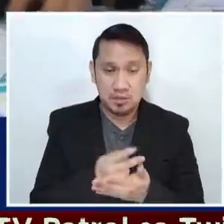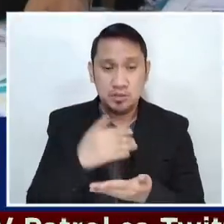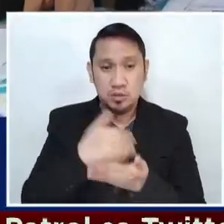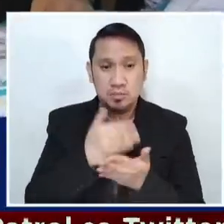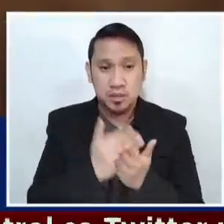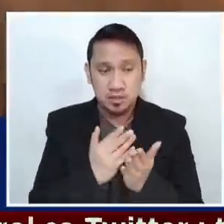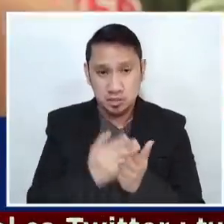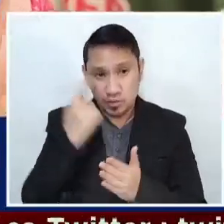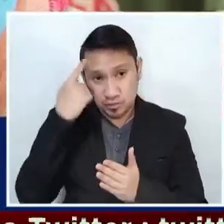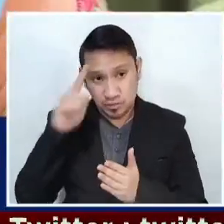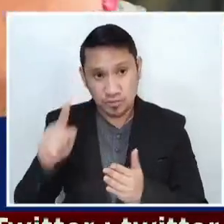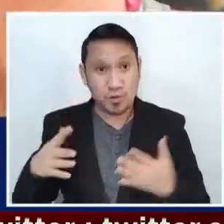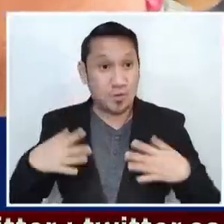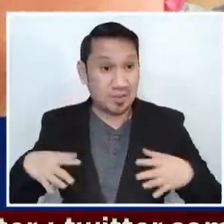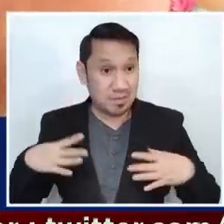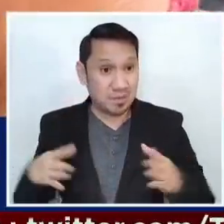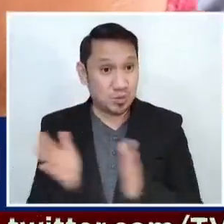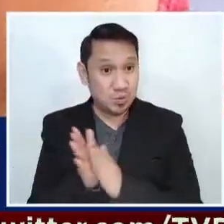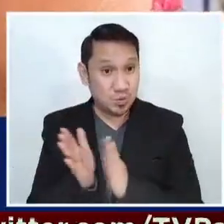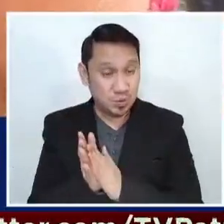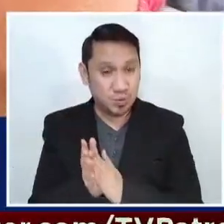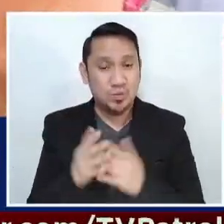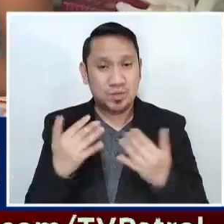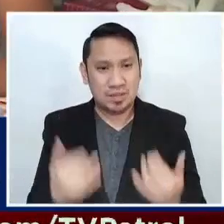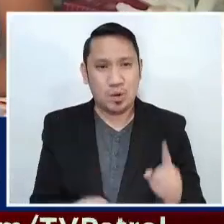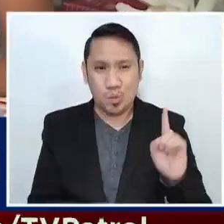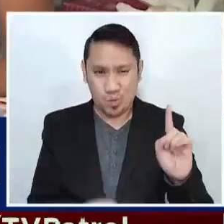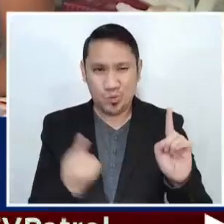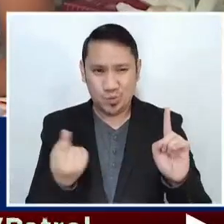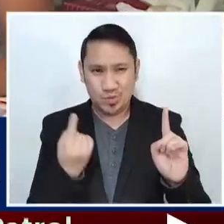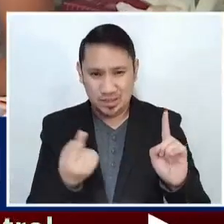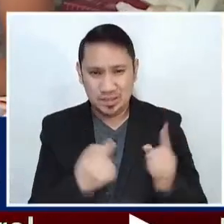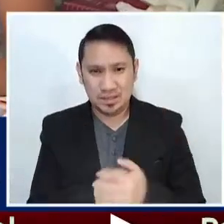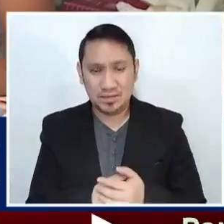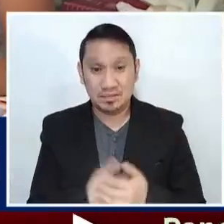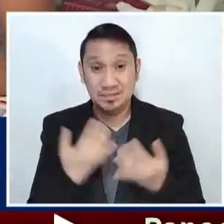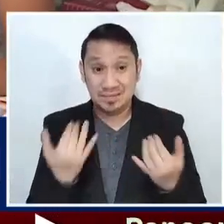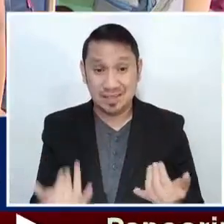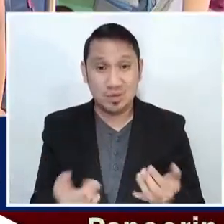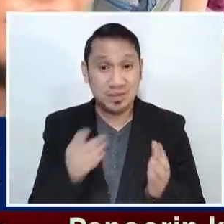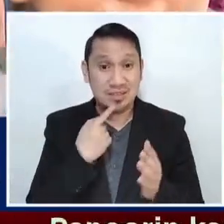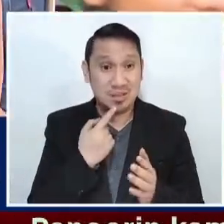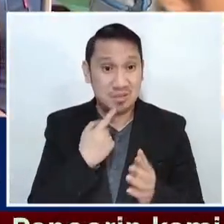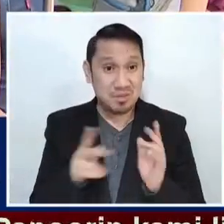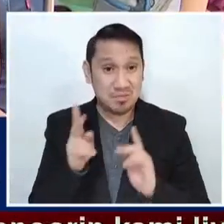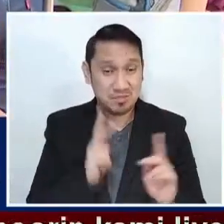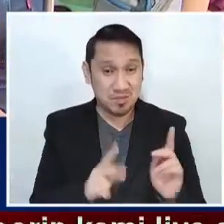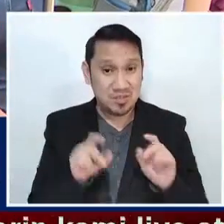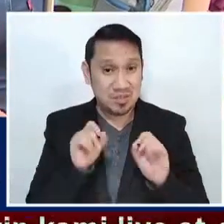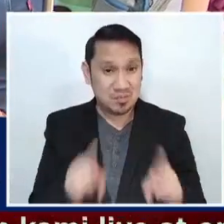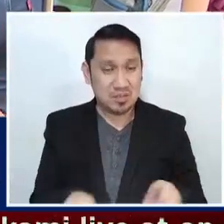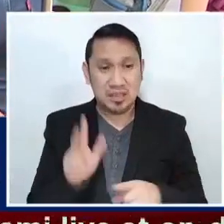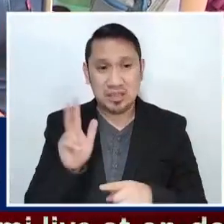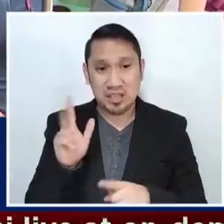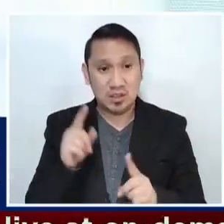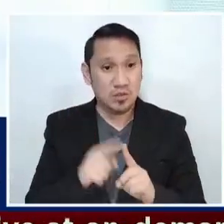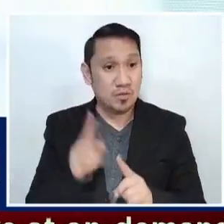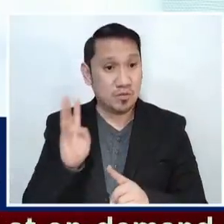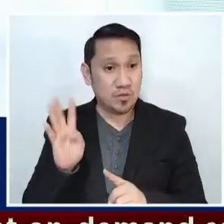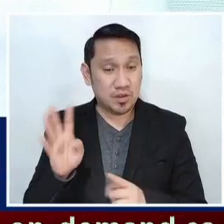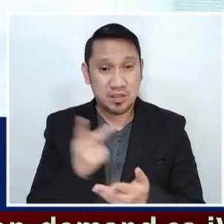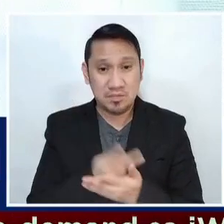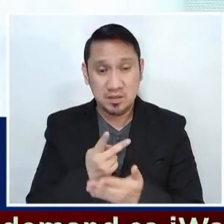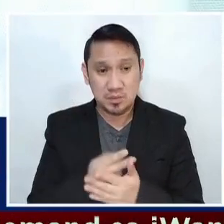niya sa uniforme, kaya isang set lang ang nabilin niya. Ayon sa mga nagtitinda, aabot sa 30 hanggang 40 pesos